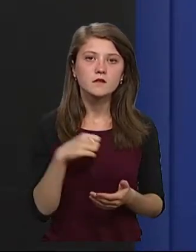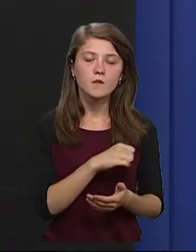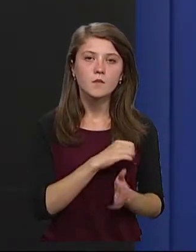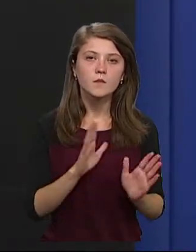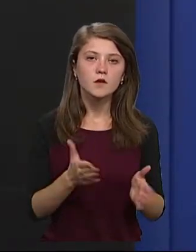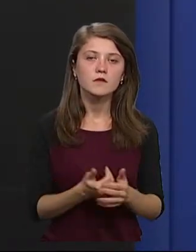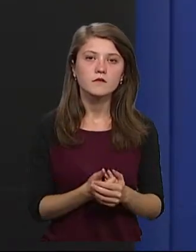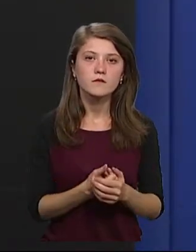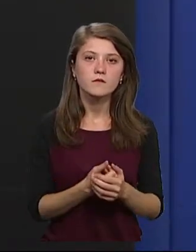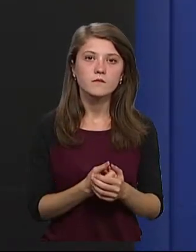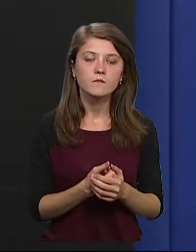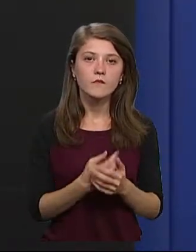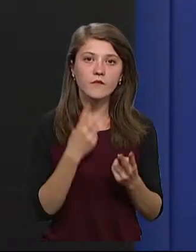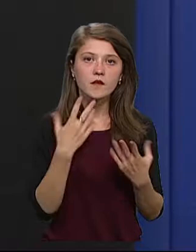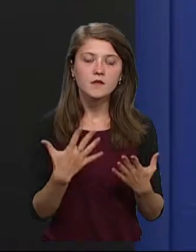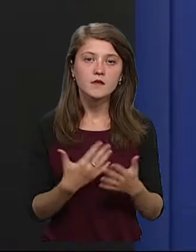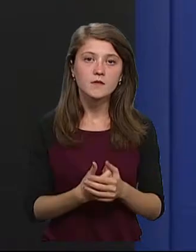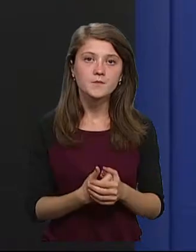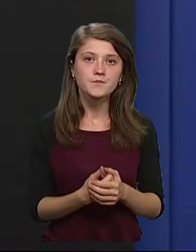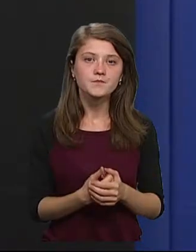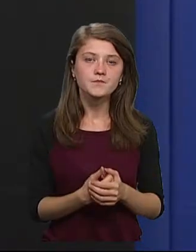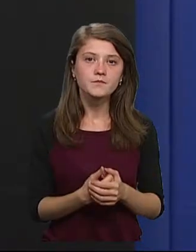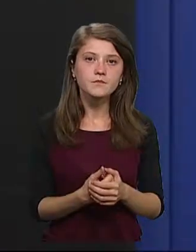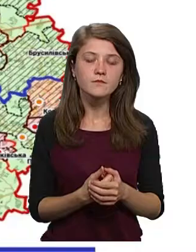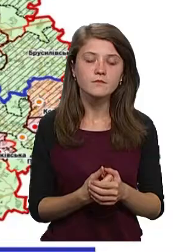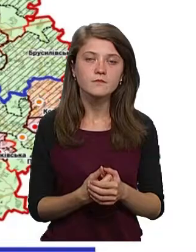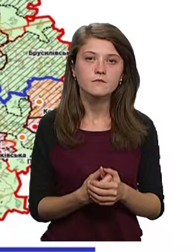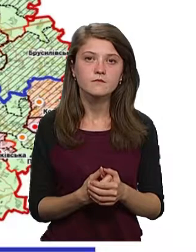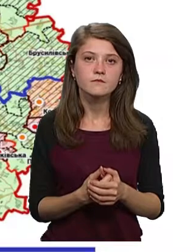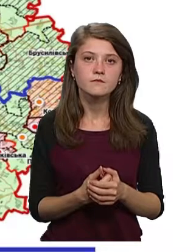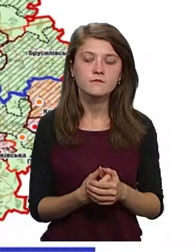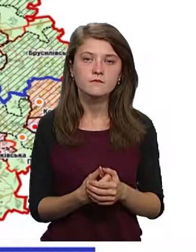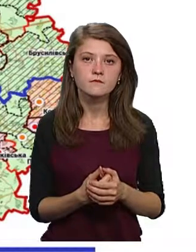будуть виглядати ці регіони. Будь ласка, дайте їх нам в ефір.